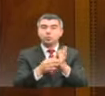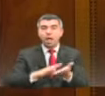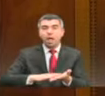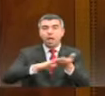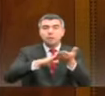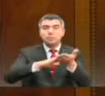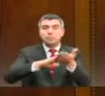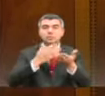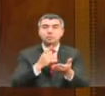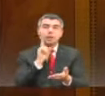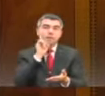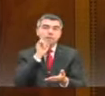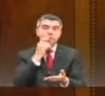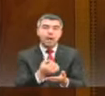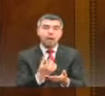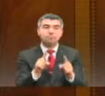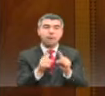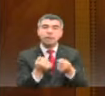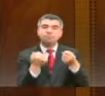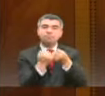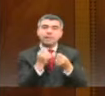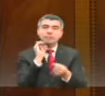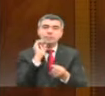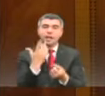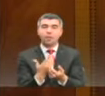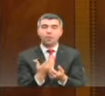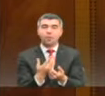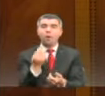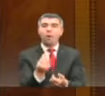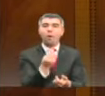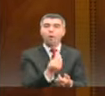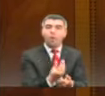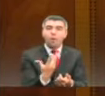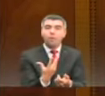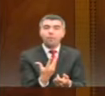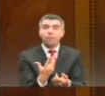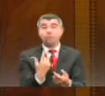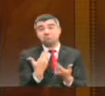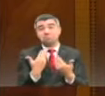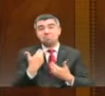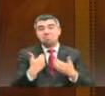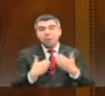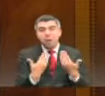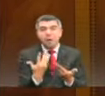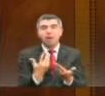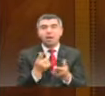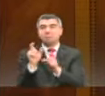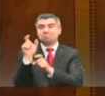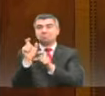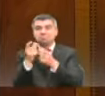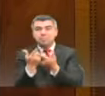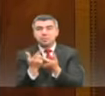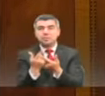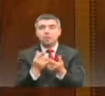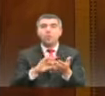والمؤسسية للنساء ضحايا العنف وللأطفال في وضعية صعبة أو في نزاع مع القانون والأشخاص